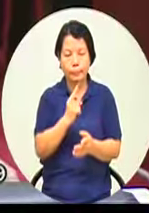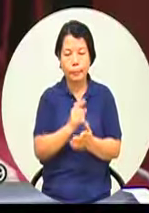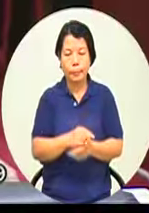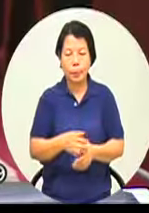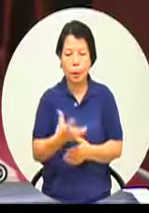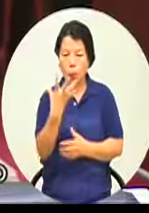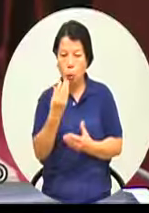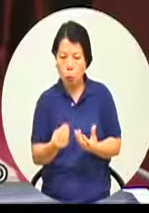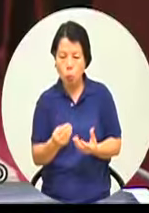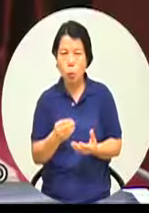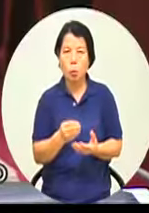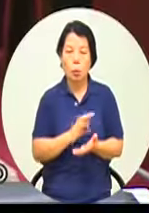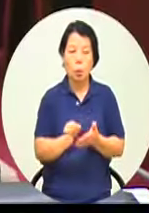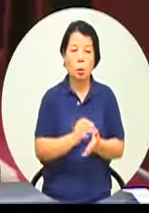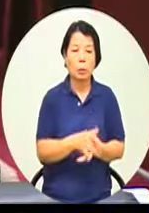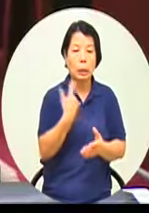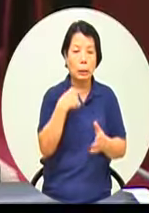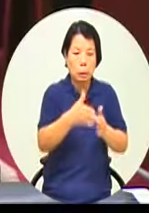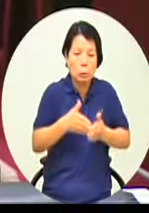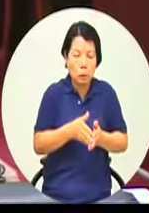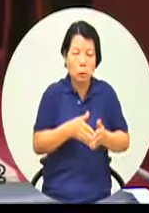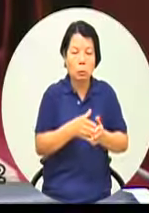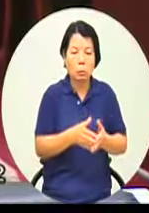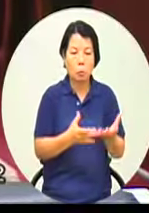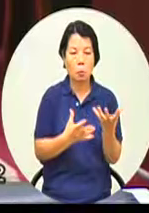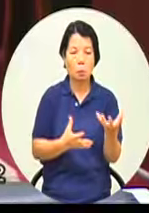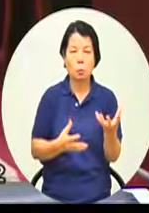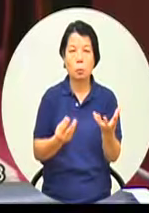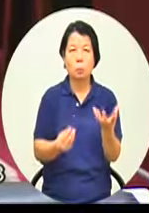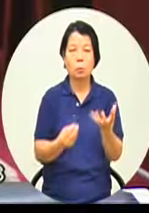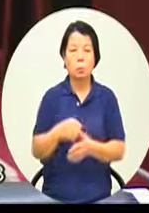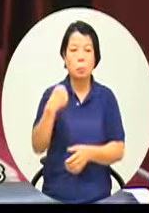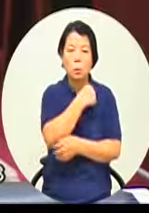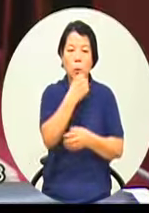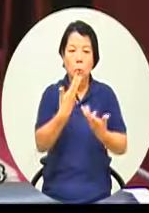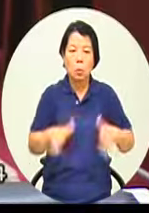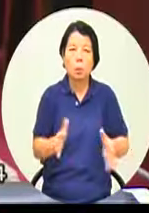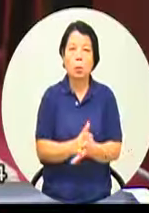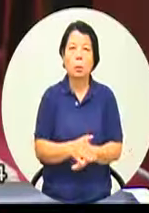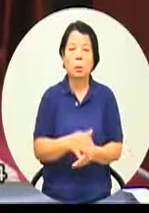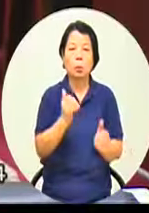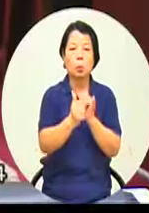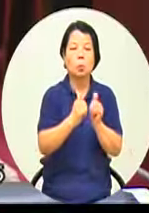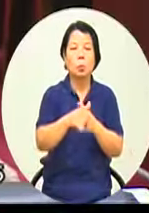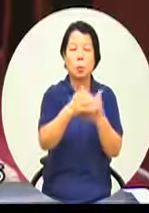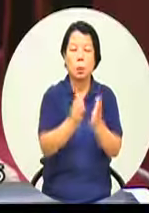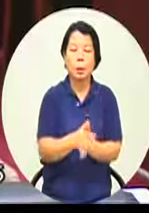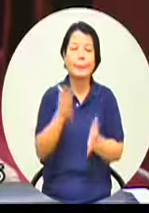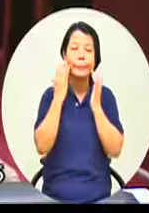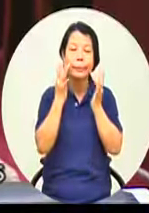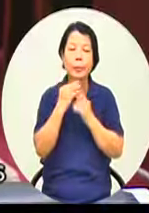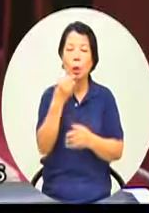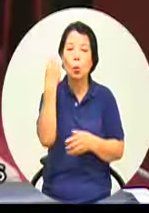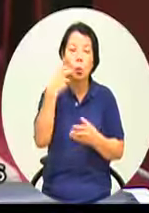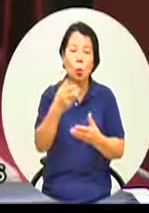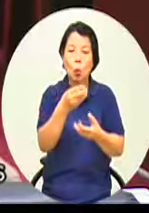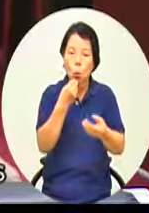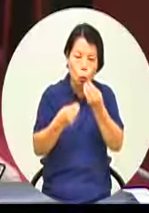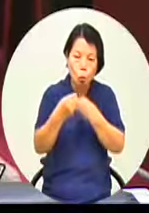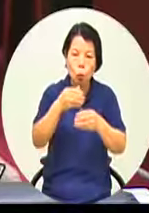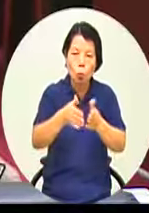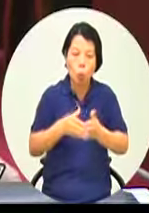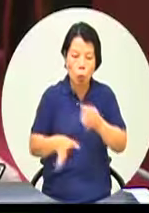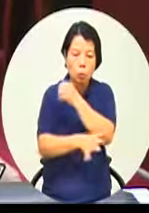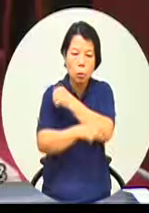少，可是需求还是固定那么多。当然，也是有很多同胞，他爱吃菜，他爱吃水果，这个都一定是基本